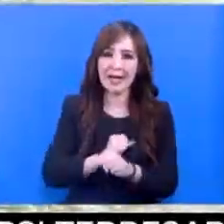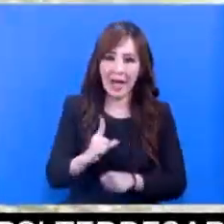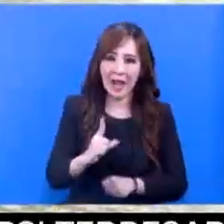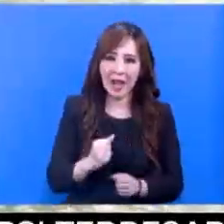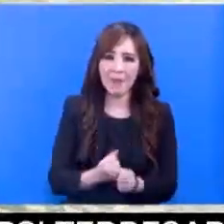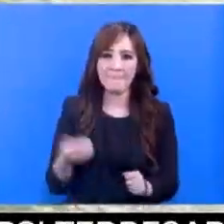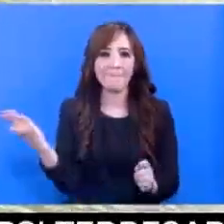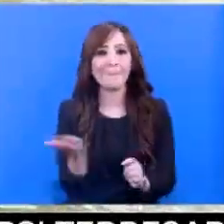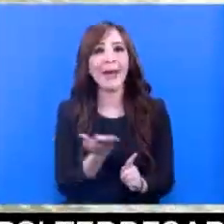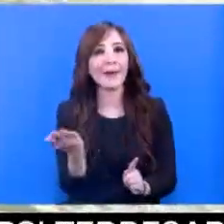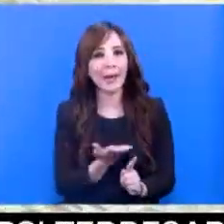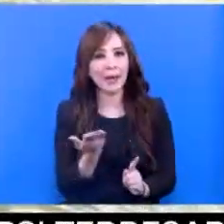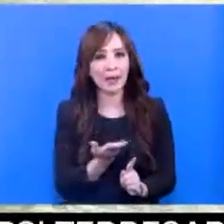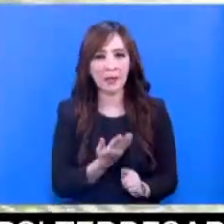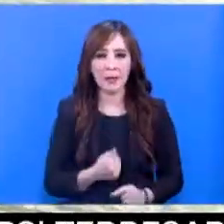rupiah.